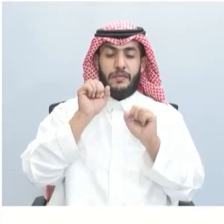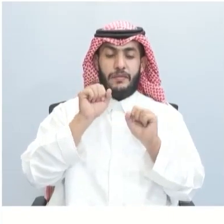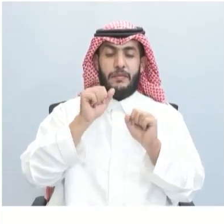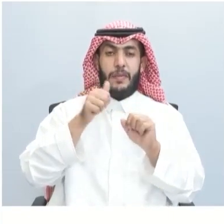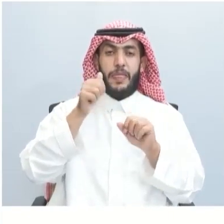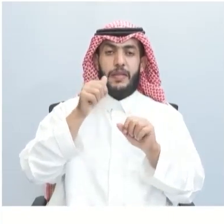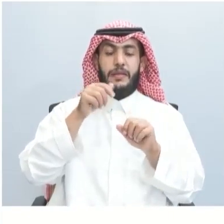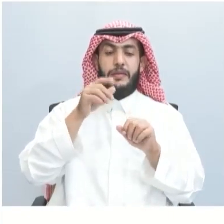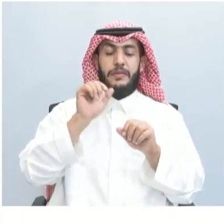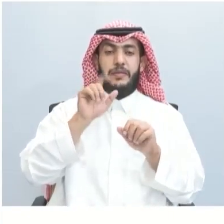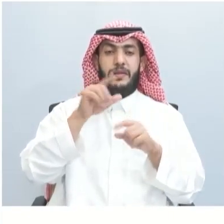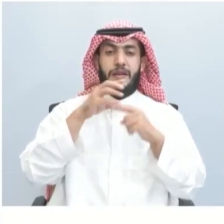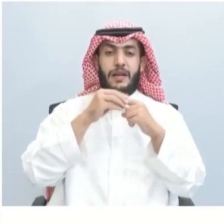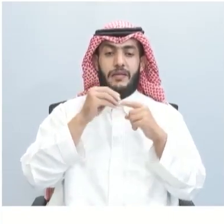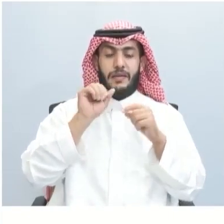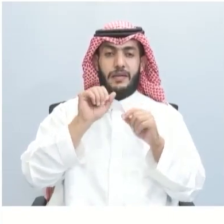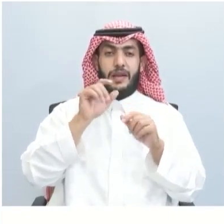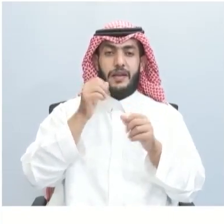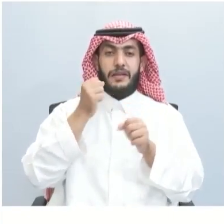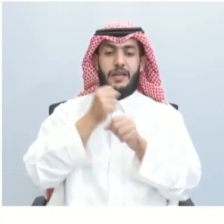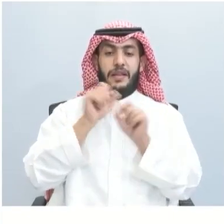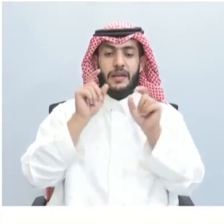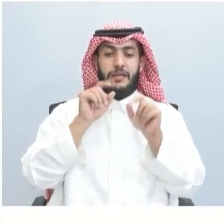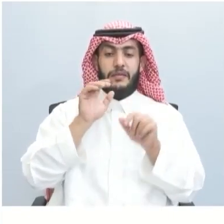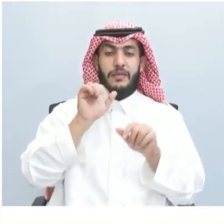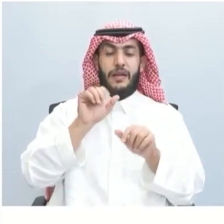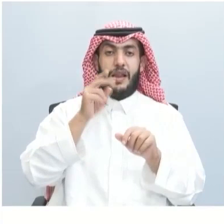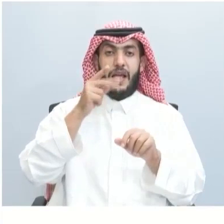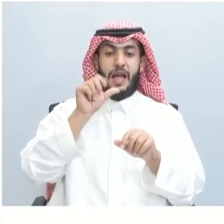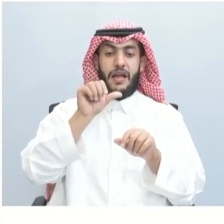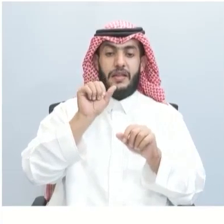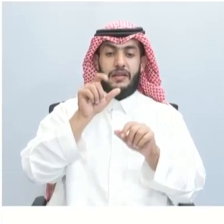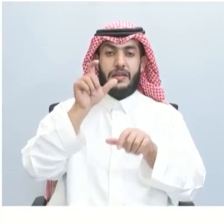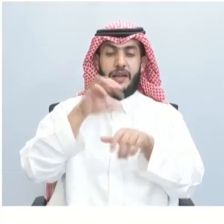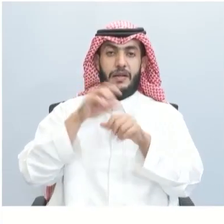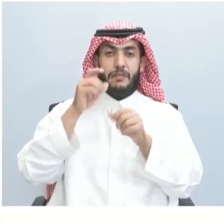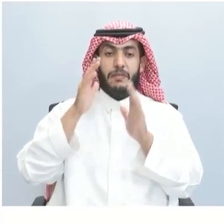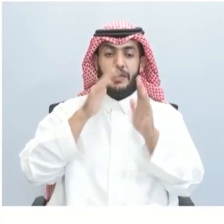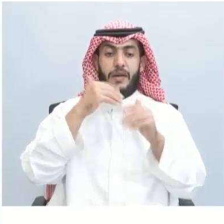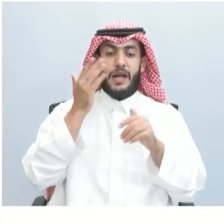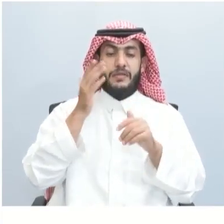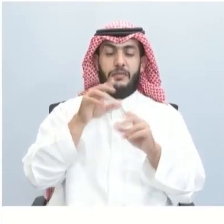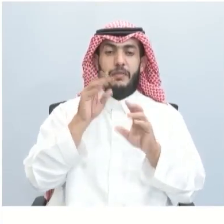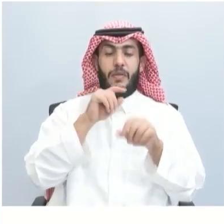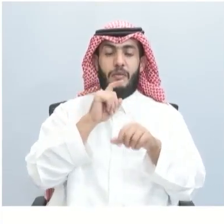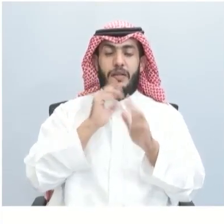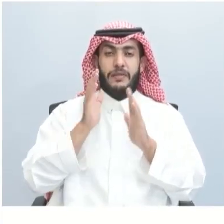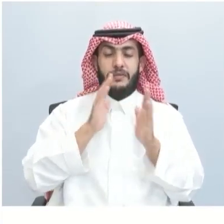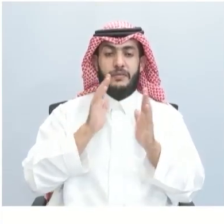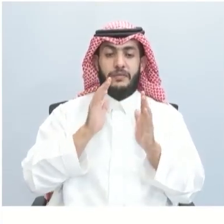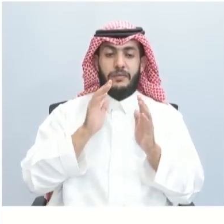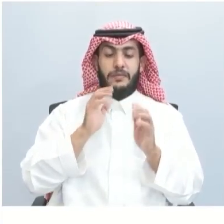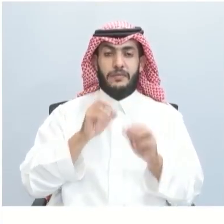تعتبر من عيوب العرض من جانب الخادم من عيوب العرض من جانب العميل يتطلب مكتبه خارجيه في معظم